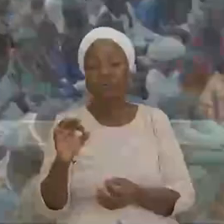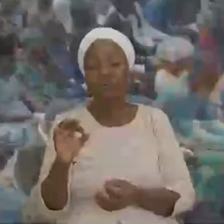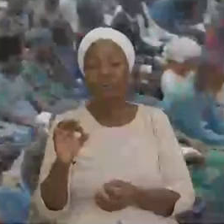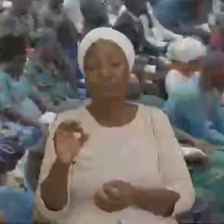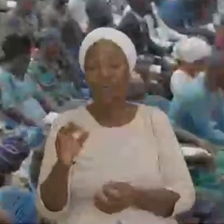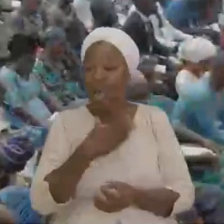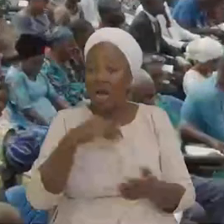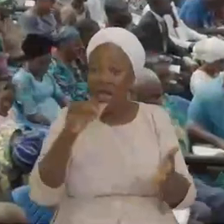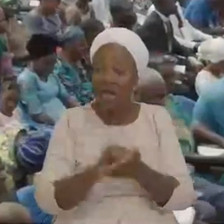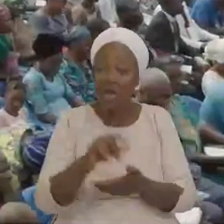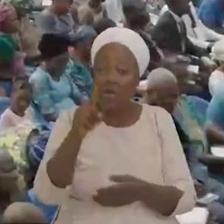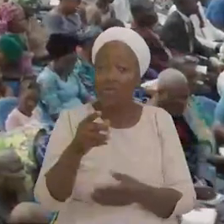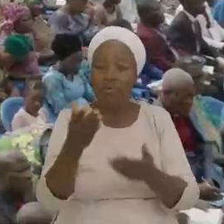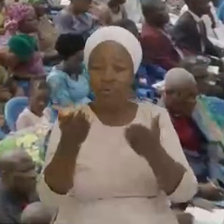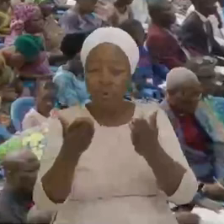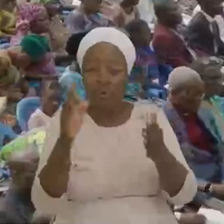temple du Saint-Esprit